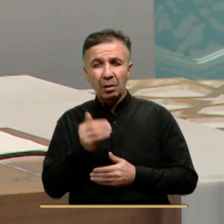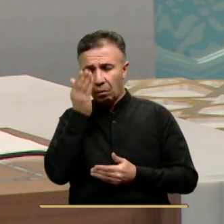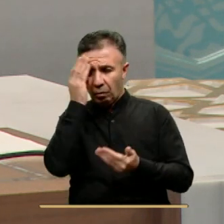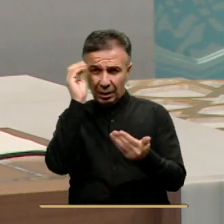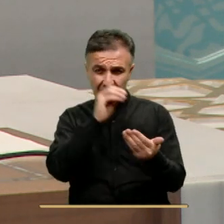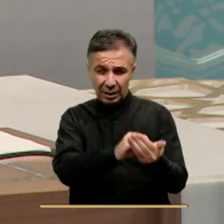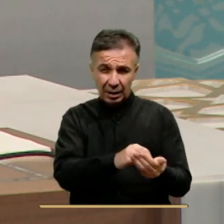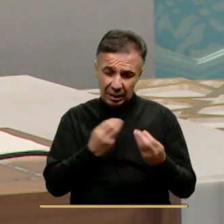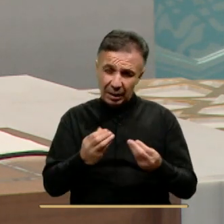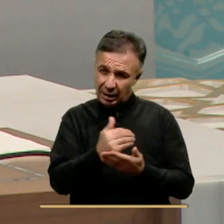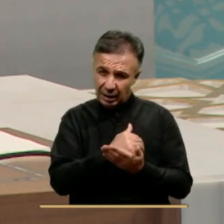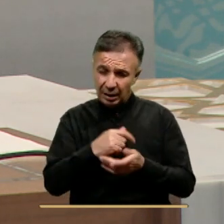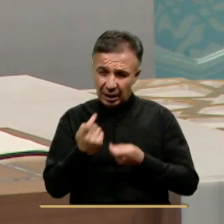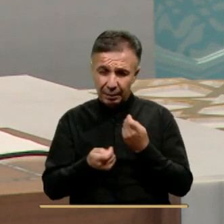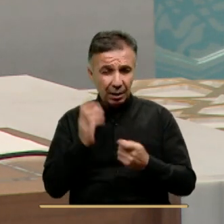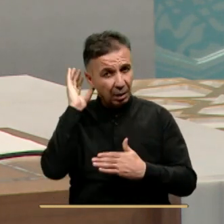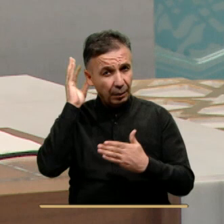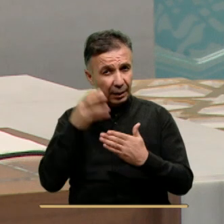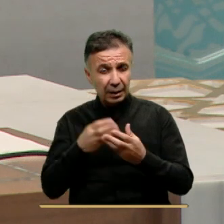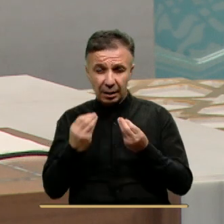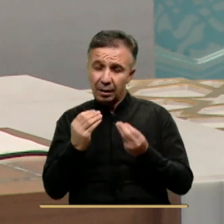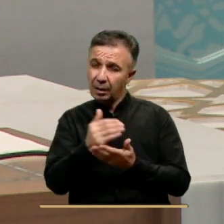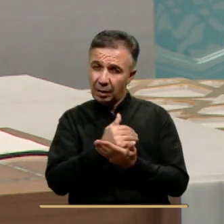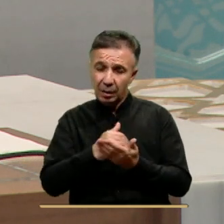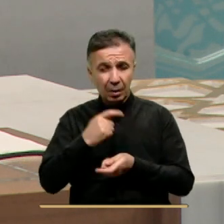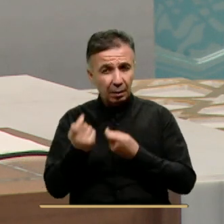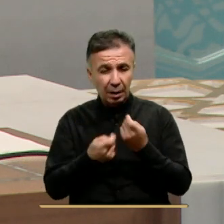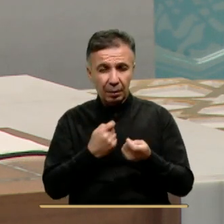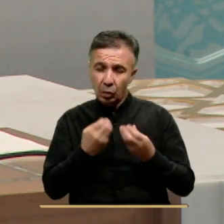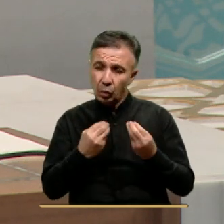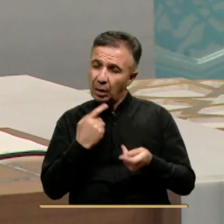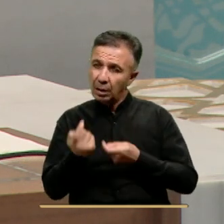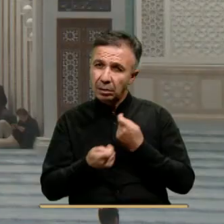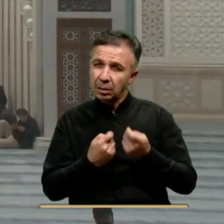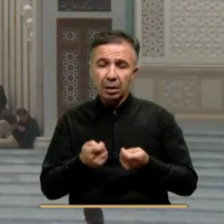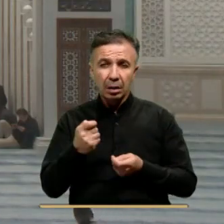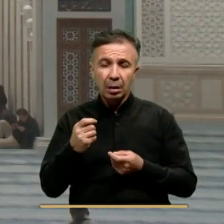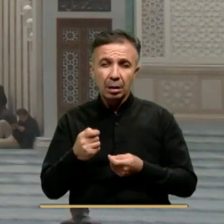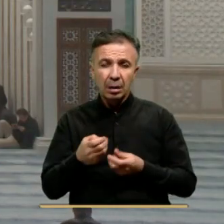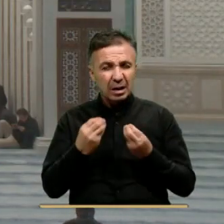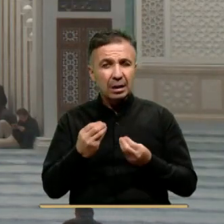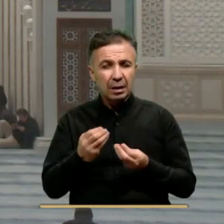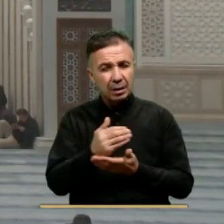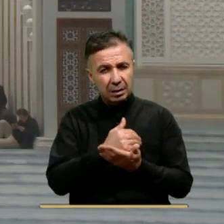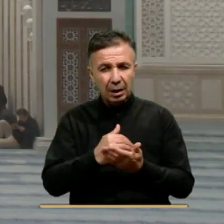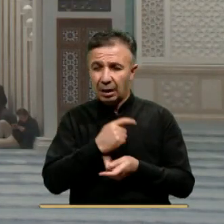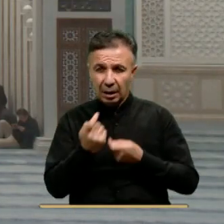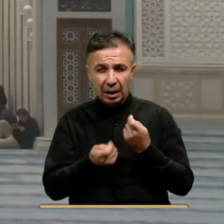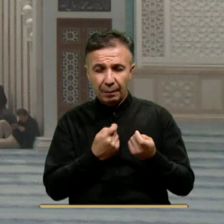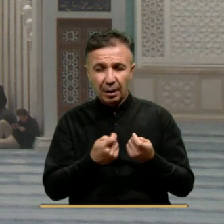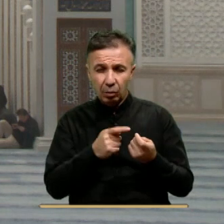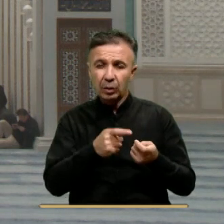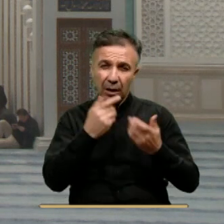ameldir ibadetleri Salih ameldir güzel davranışları Salih ameldir Dolayısıyla bunların